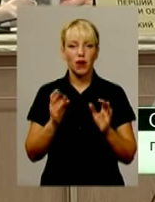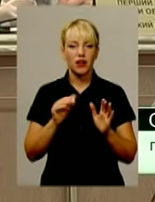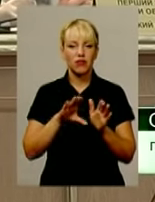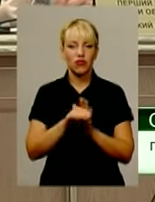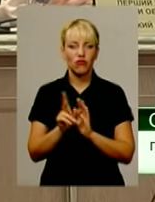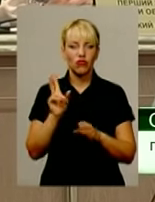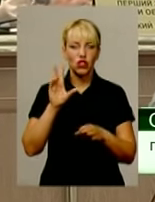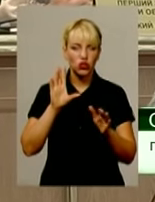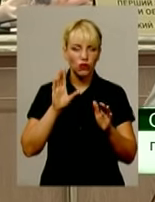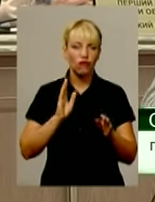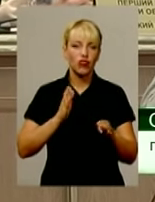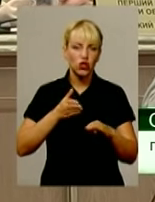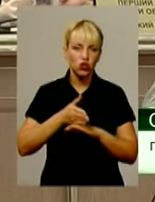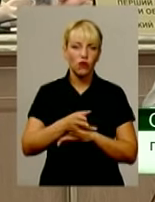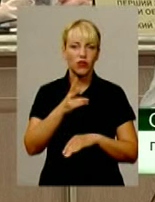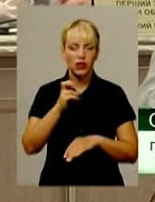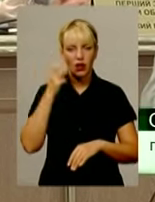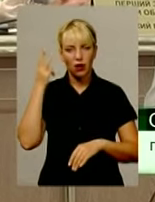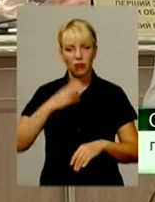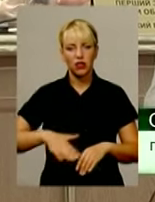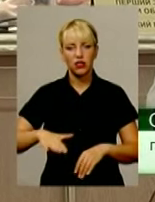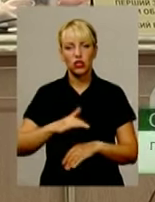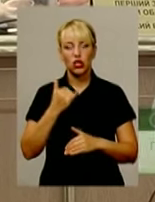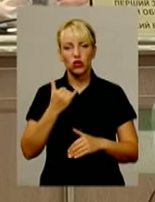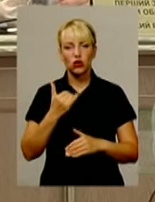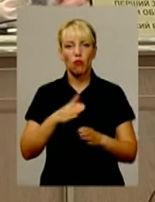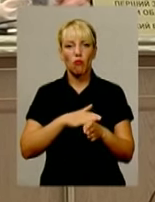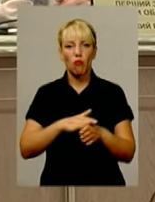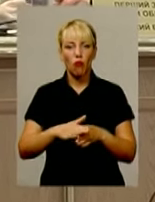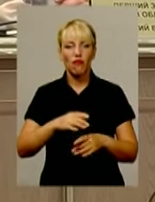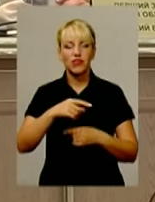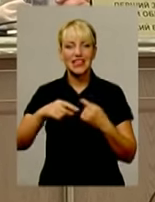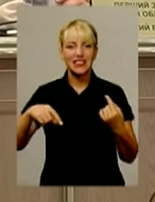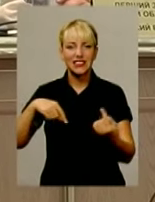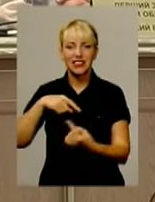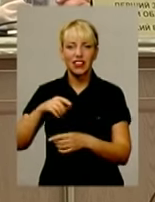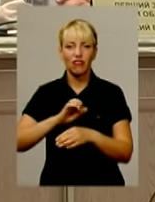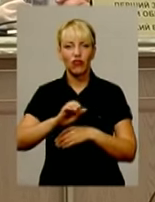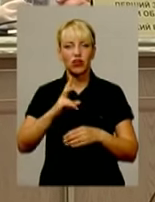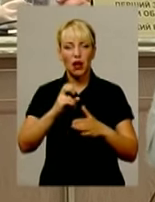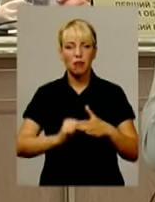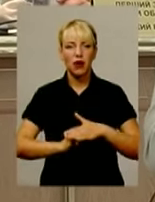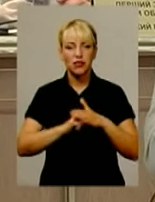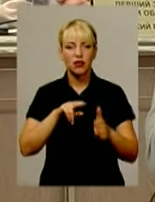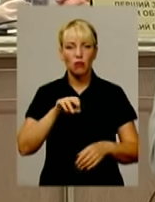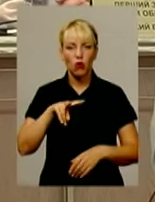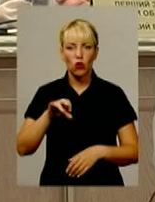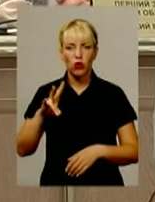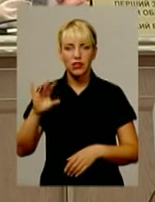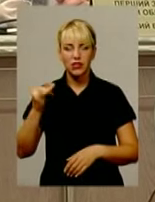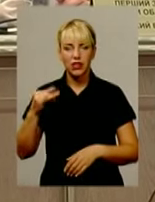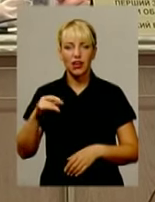Більше того, хочу сказати, на сьогодні вони ведуть мову про те, щоб повний цикл виробництва зробити на базі Полонського району. Вони викупили з